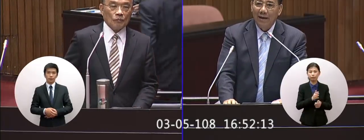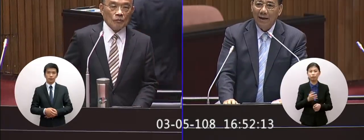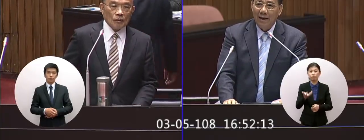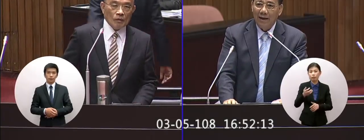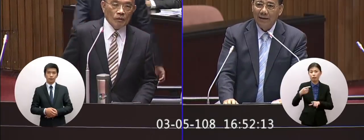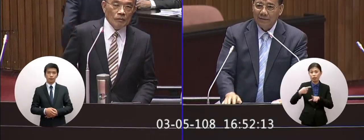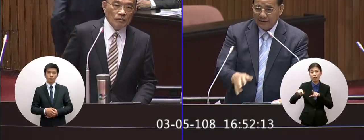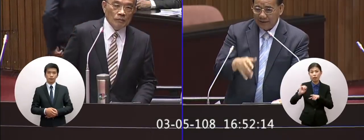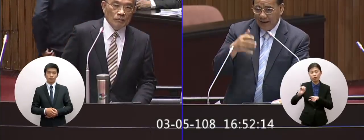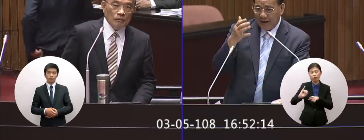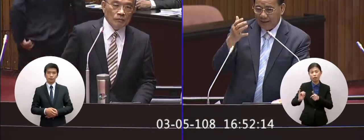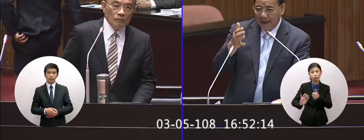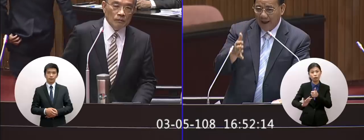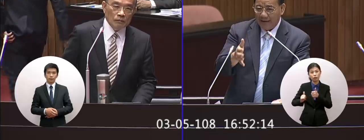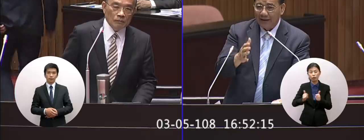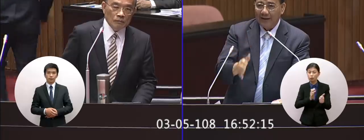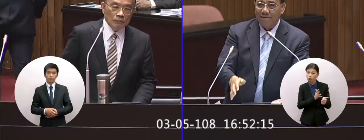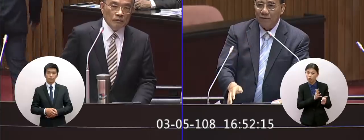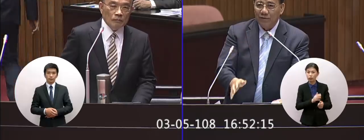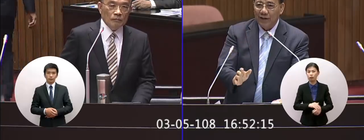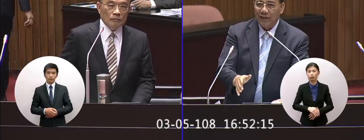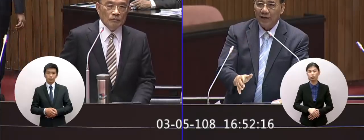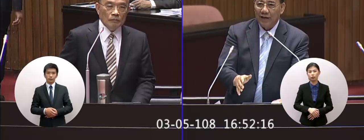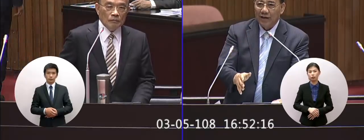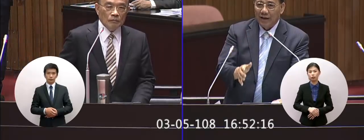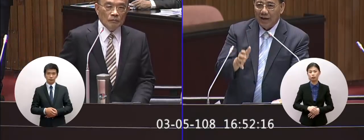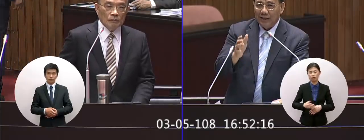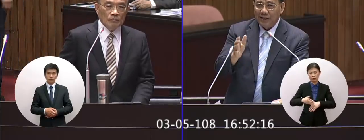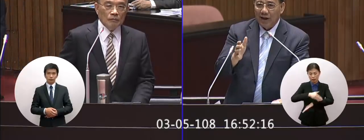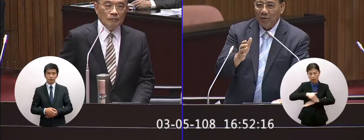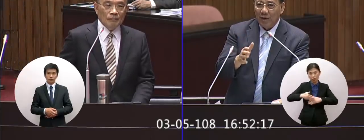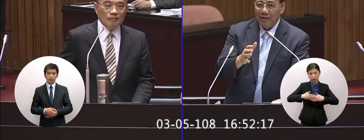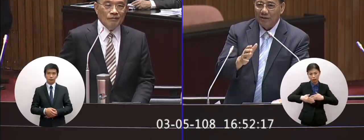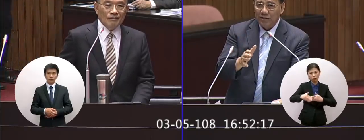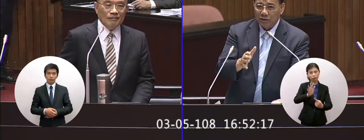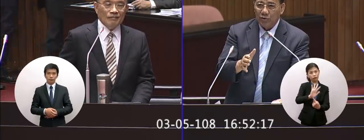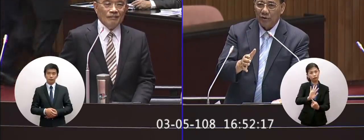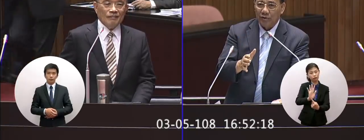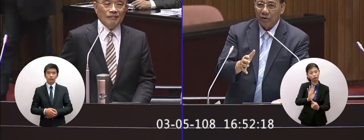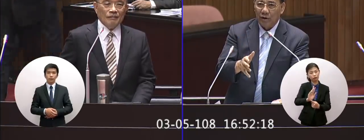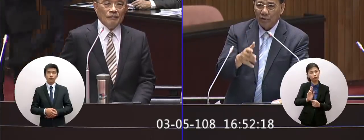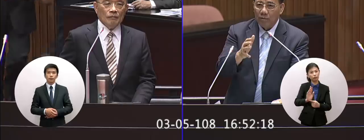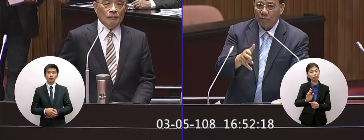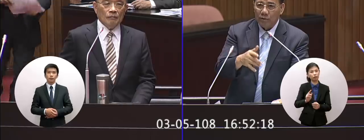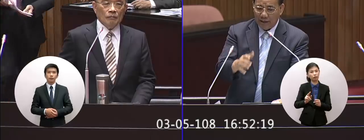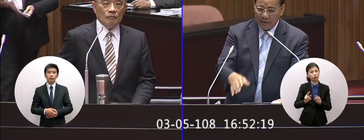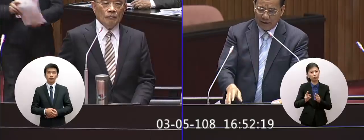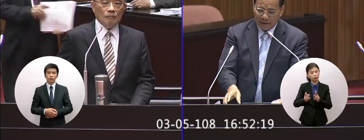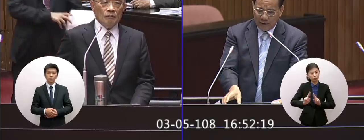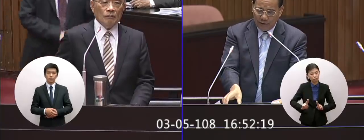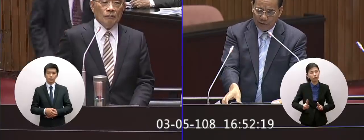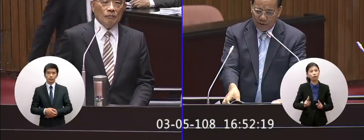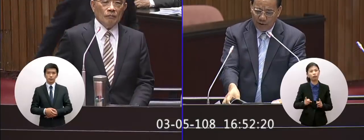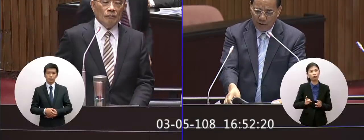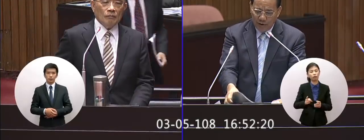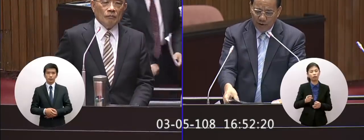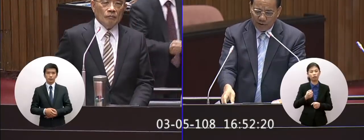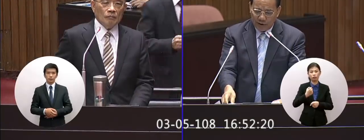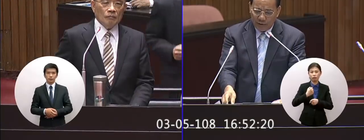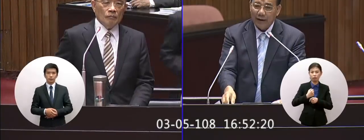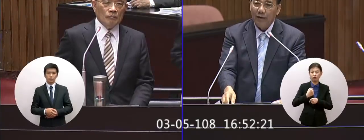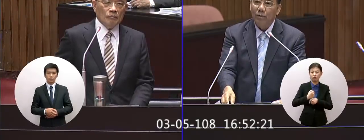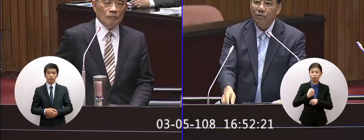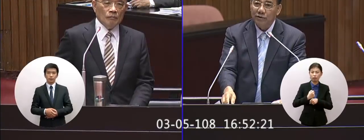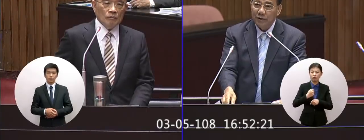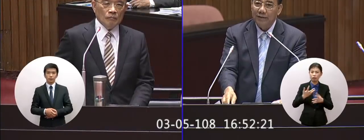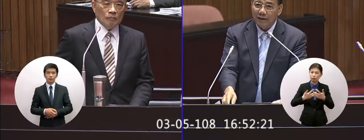呐、在谈这个离岸风力的相关秩序啊，工作船的这个运。